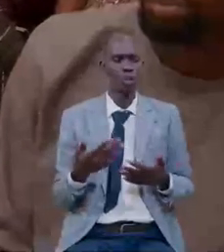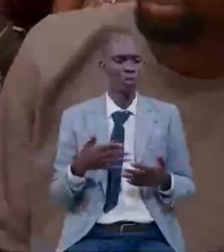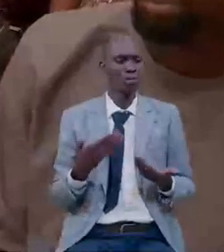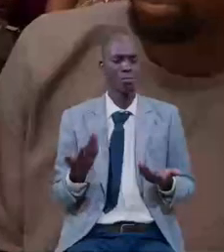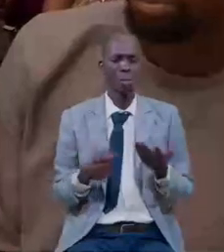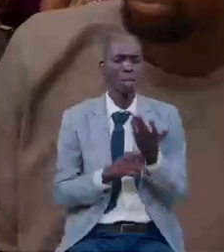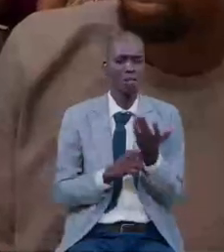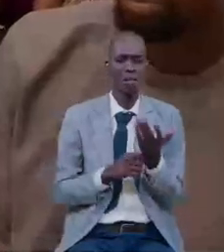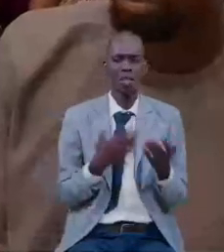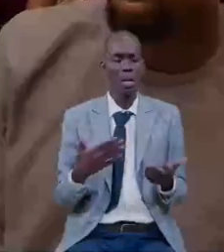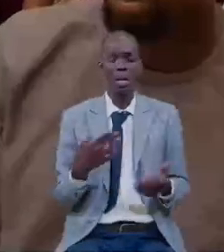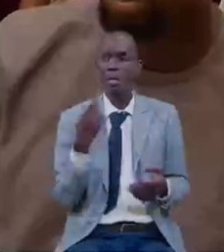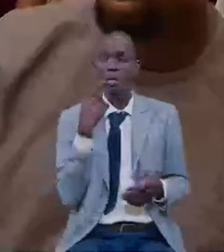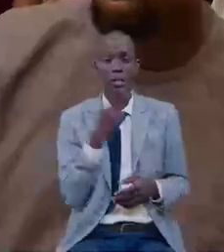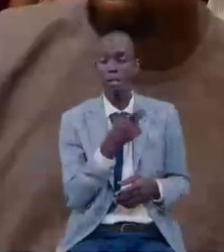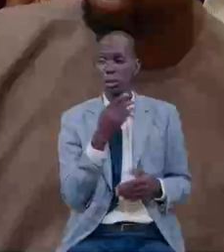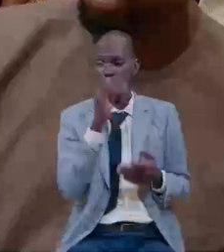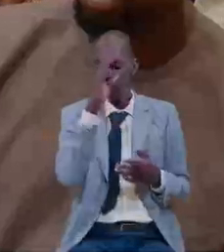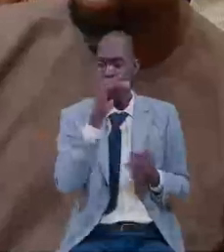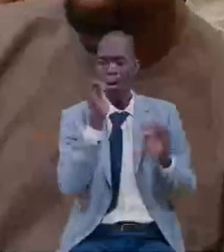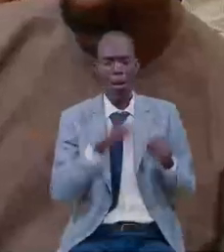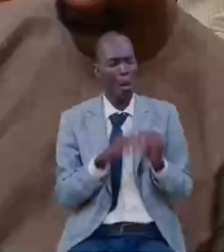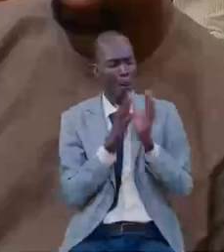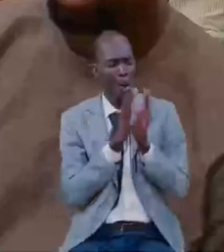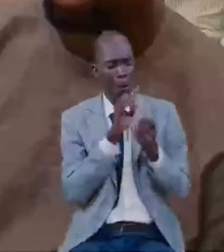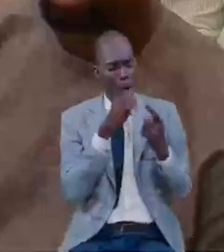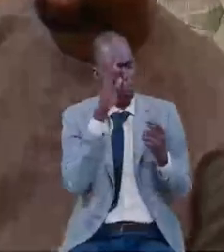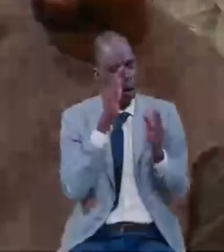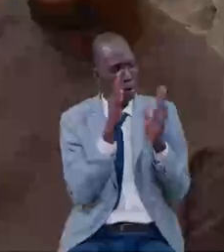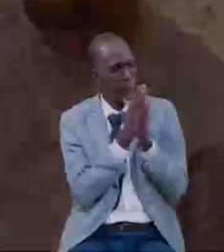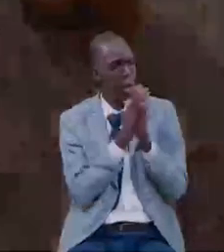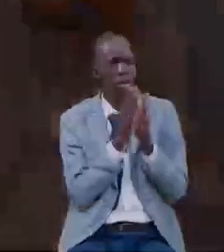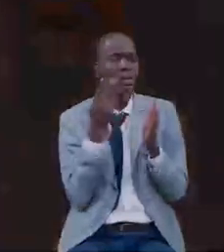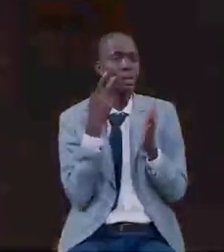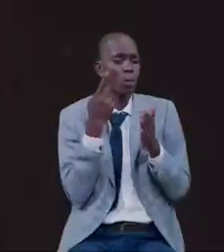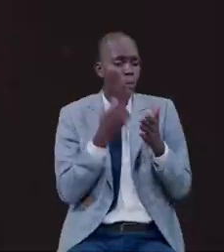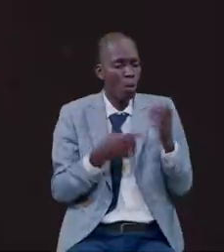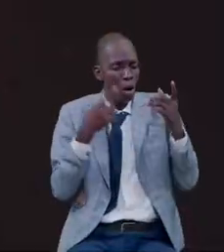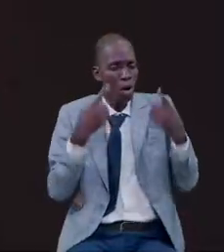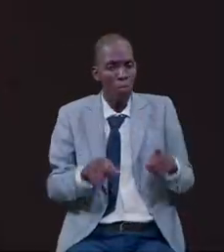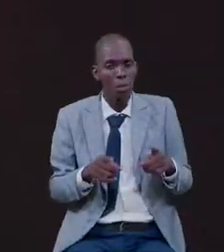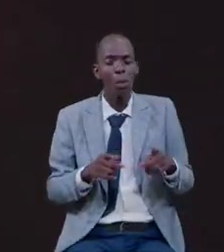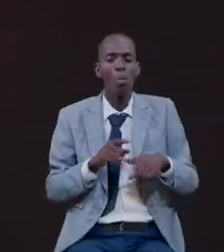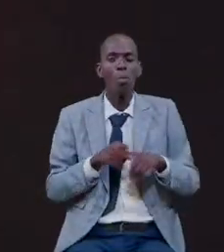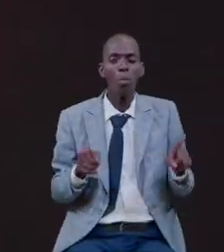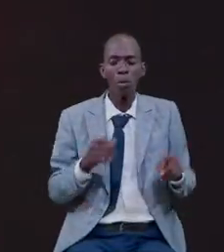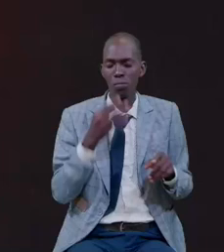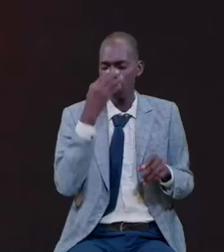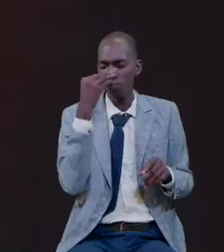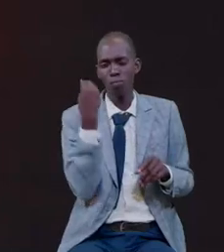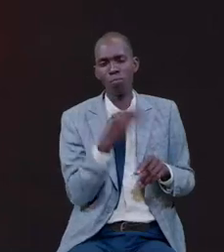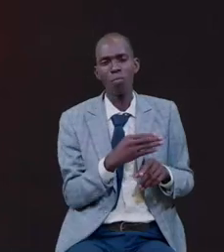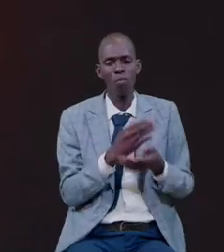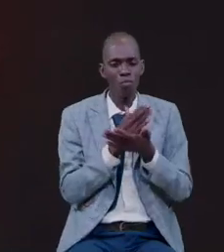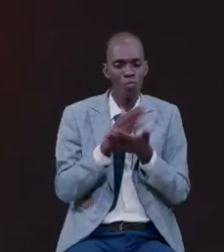l'a peut prier, et dès qu'il prie, regardez ce qui se passe, il ne regarde pas la fausse doctrine